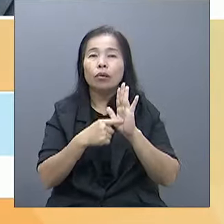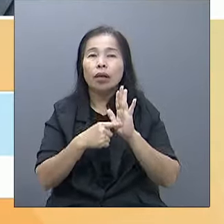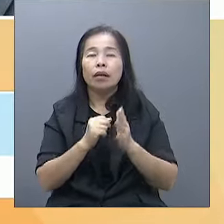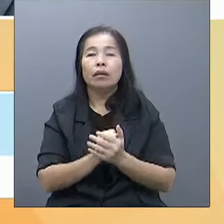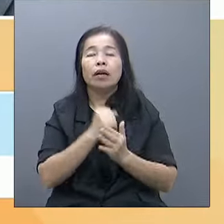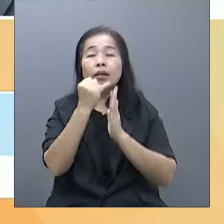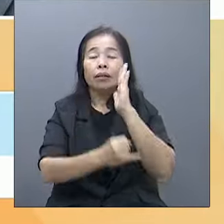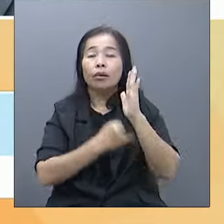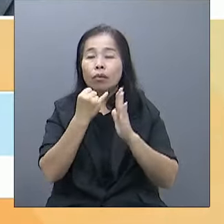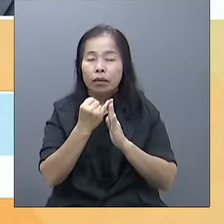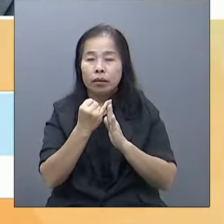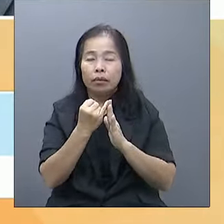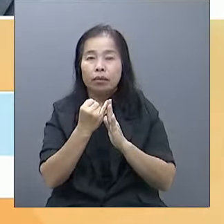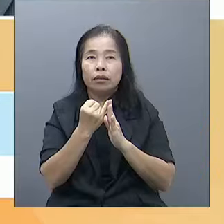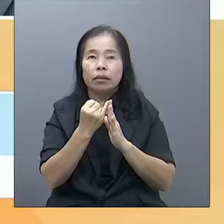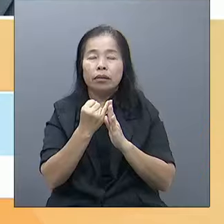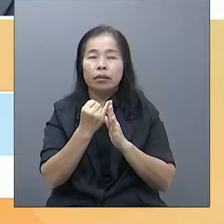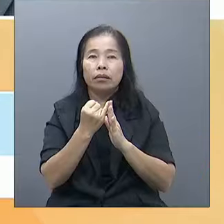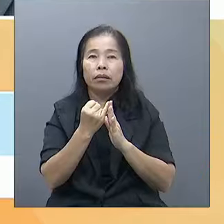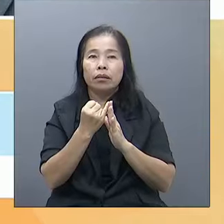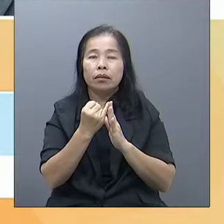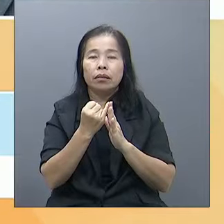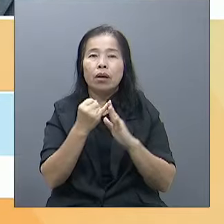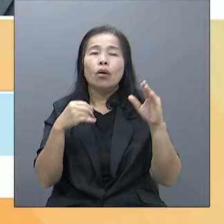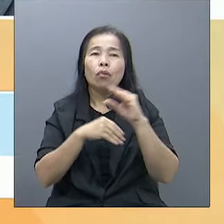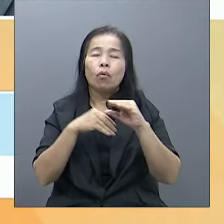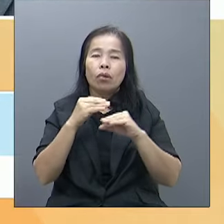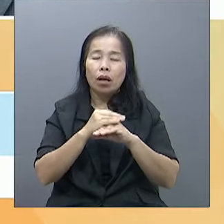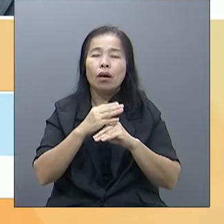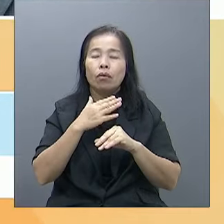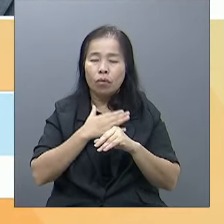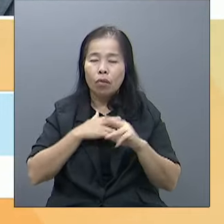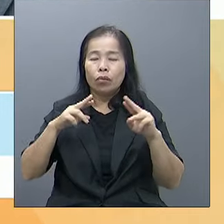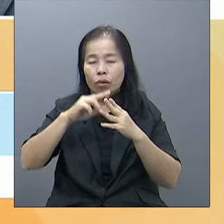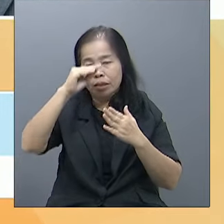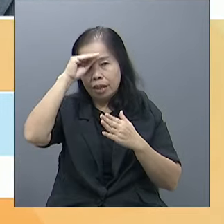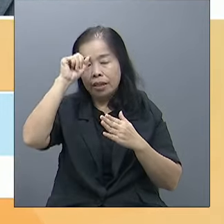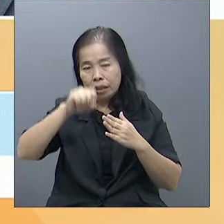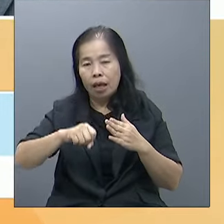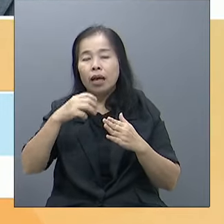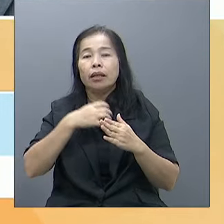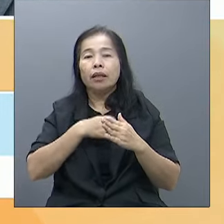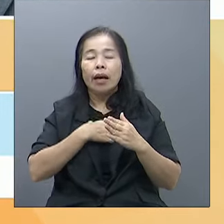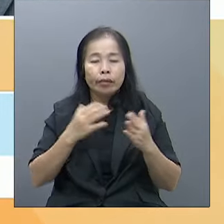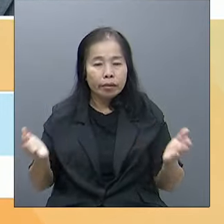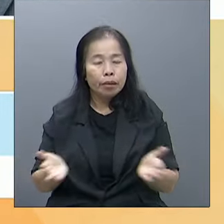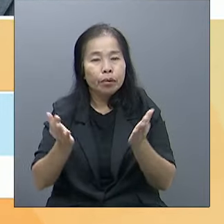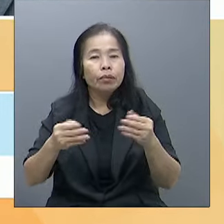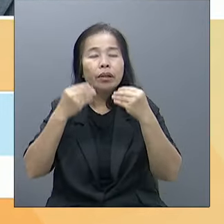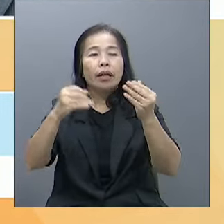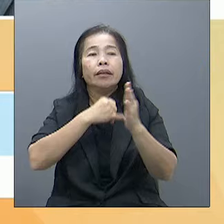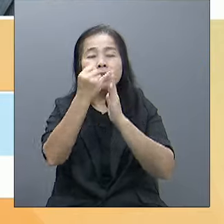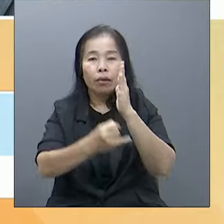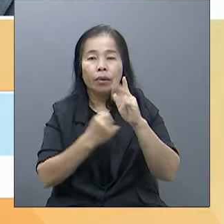างวันเนี่ย ค่ะ จริงๆเป็นโครงการของกระทรวงศึกษา ค่ะ ที่อยากจะเลี้ยงอาหารกลางวันนะครับแ